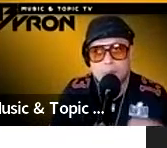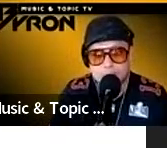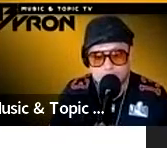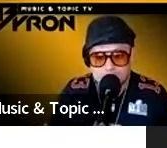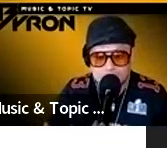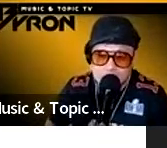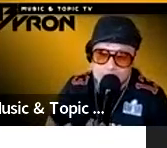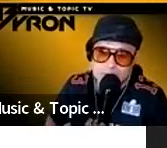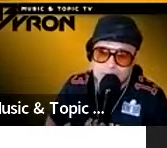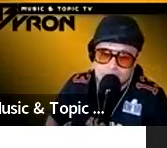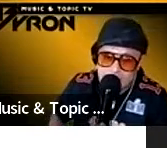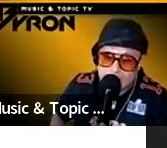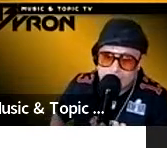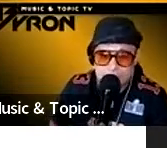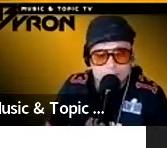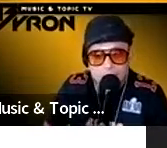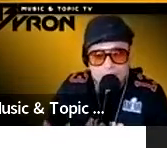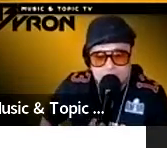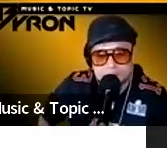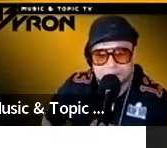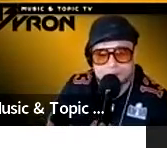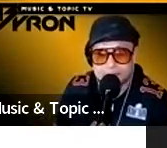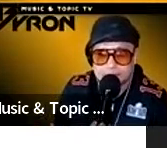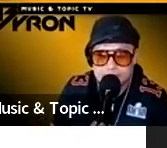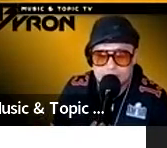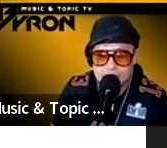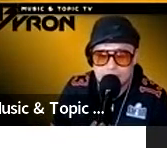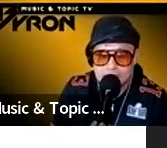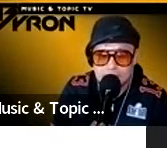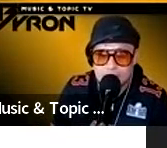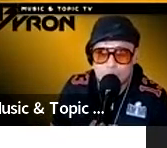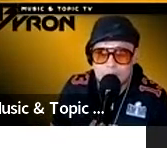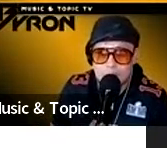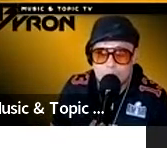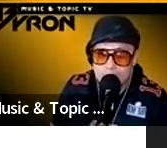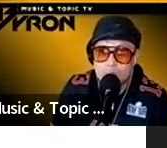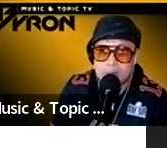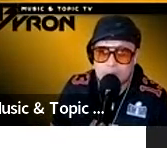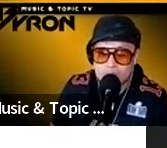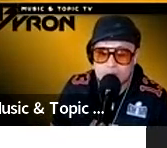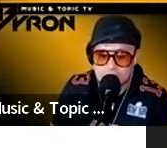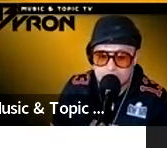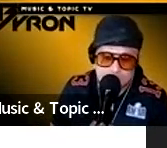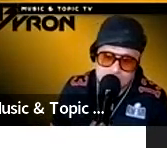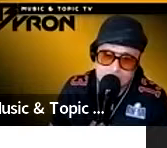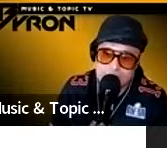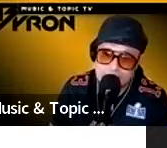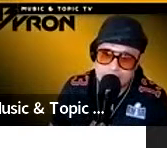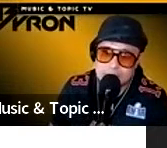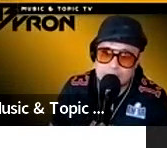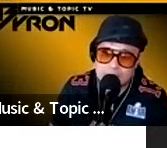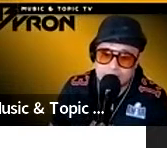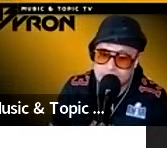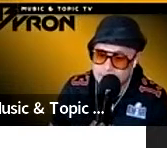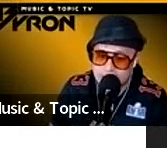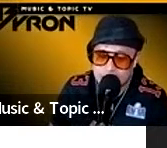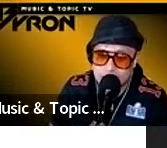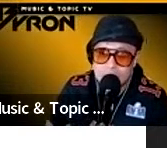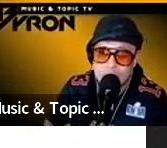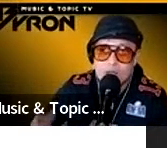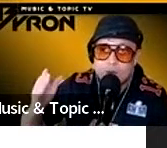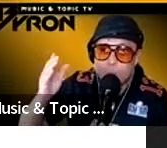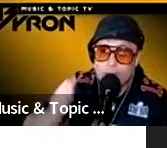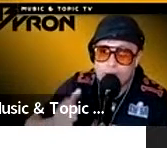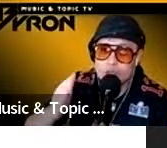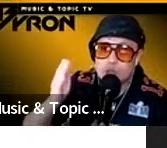ng diplomatic protest? At this, di ba? That's my question. Kung maluwag nung panahon ni Digong ang China sa mga mangisda